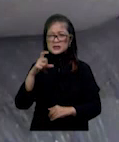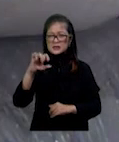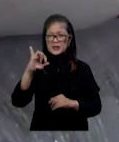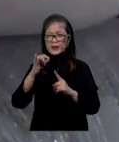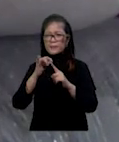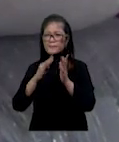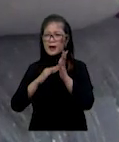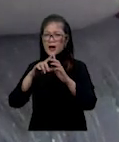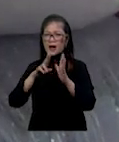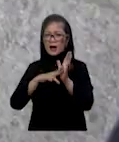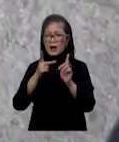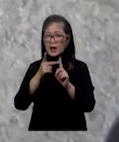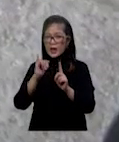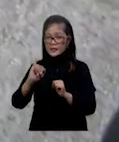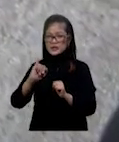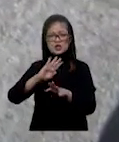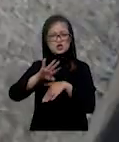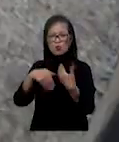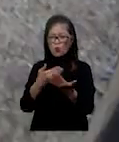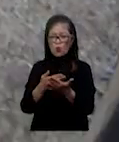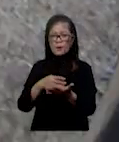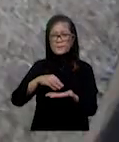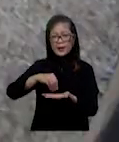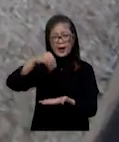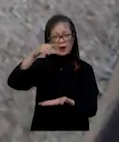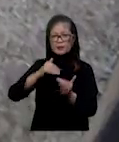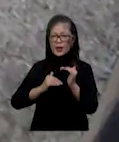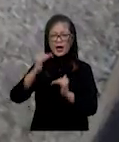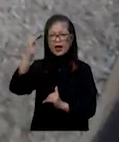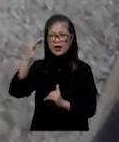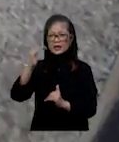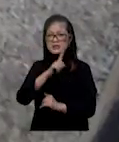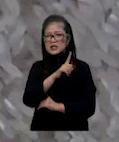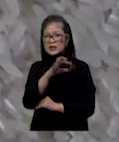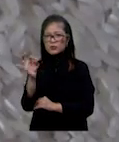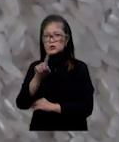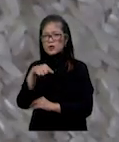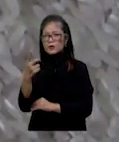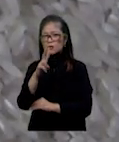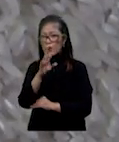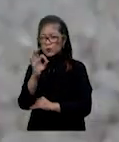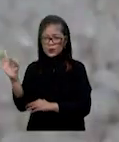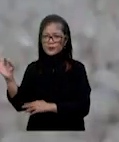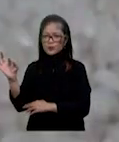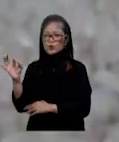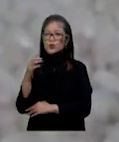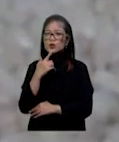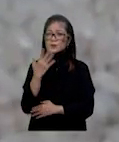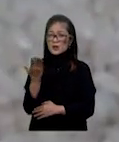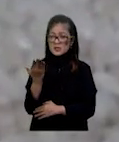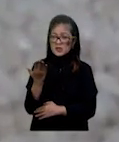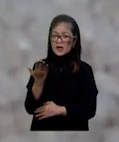pada semua jenis beras, rata-rata Rp1.000 hingga Rp2.000 per kilogram. Harga beras kualitas medium naik dari Rp9.000 ke